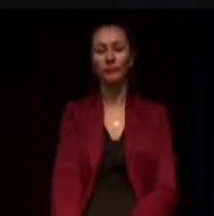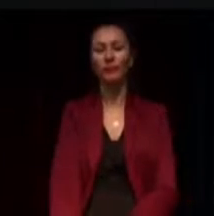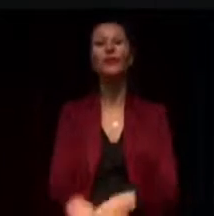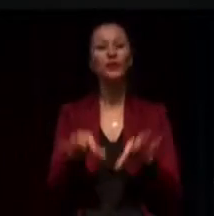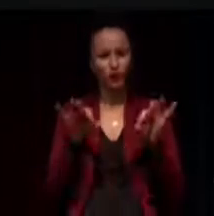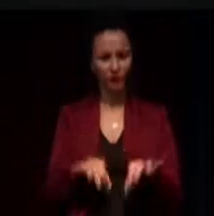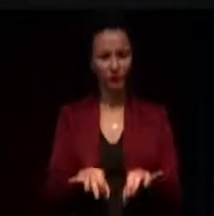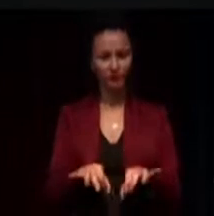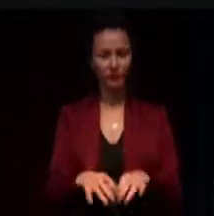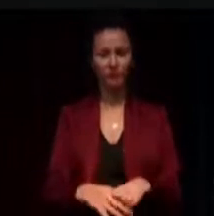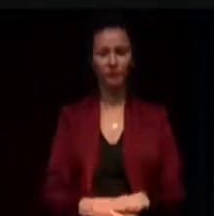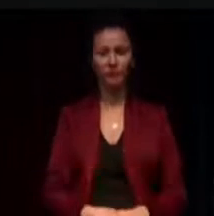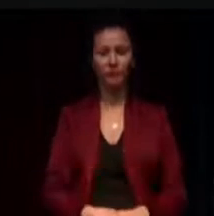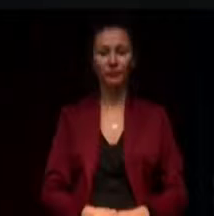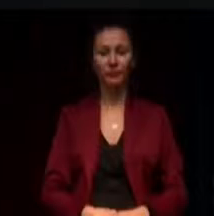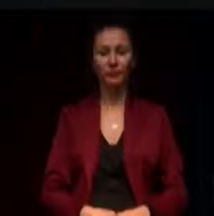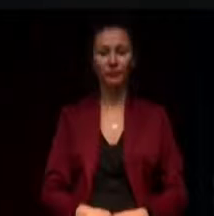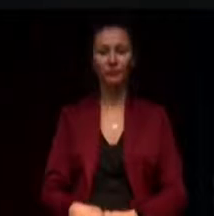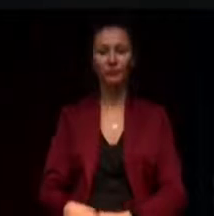Şimdi